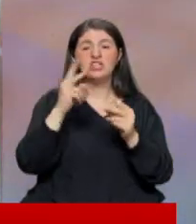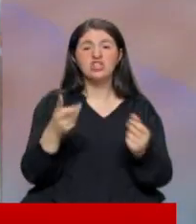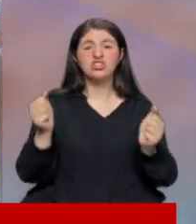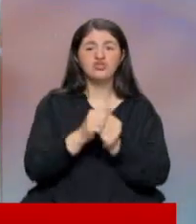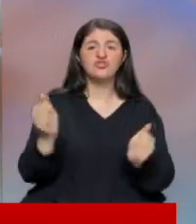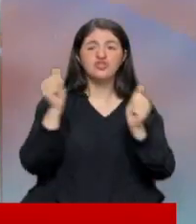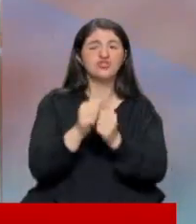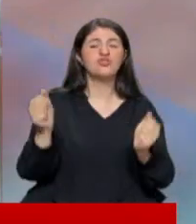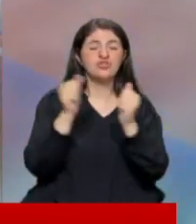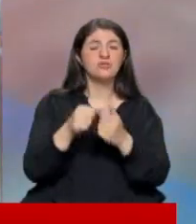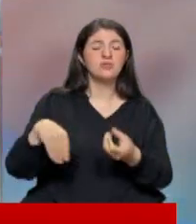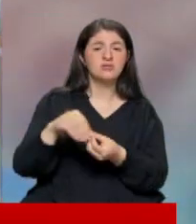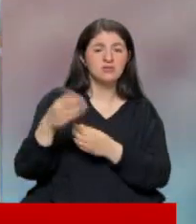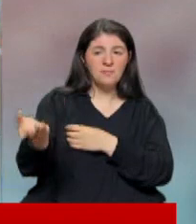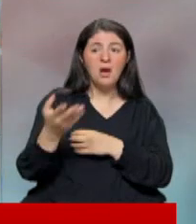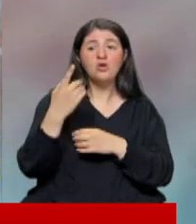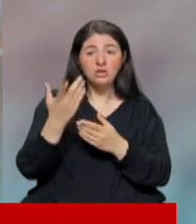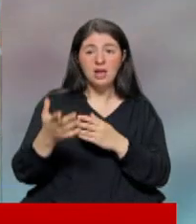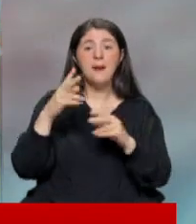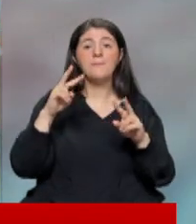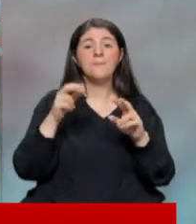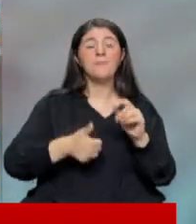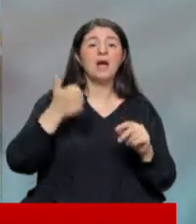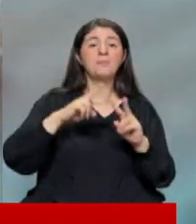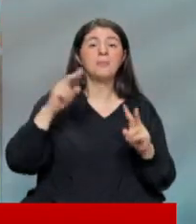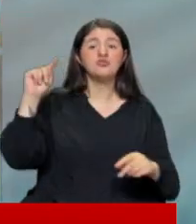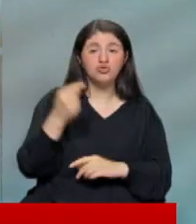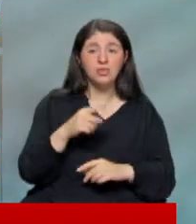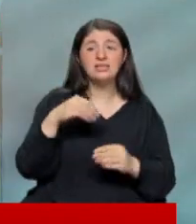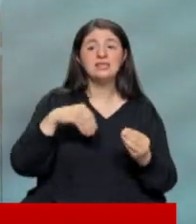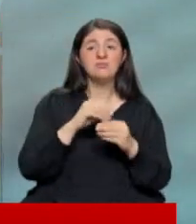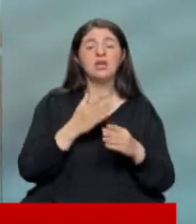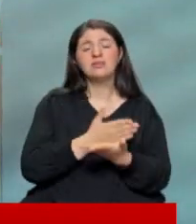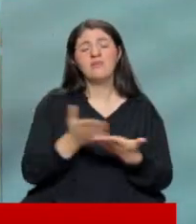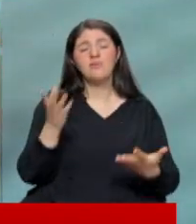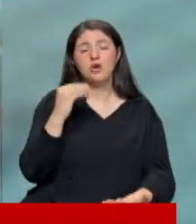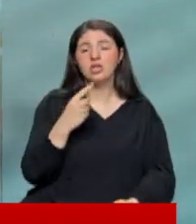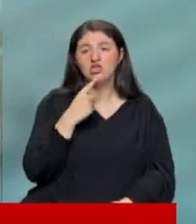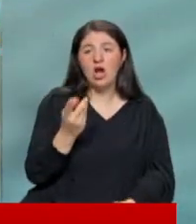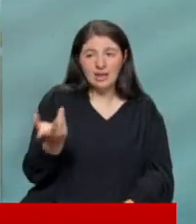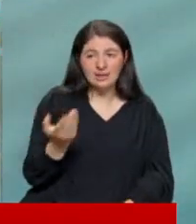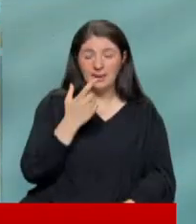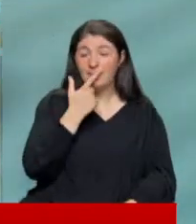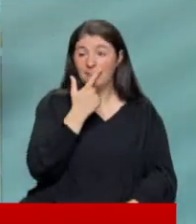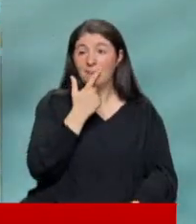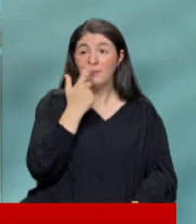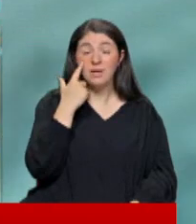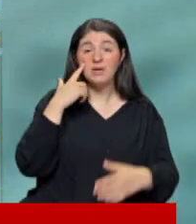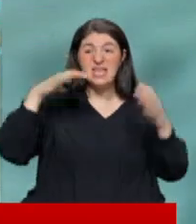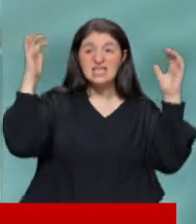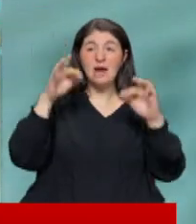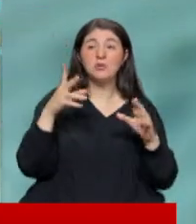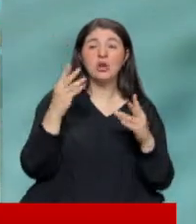çifter çifter zam geliyor Üstelik bakan Mehmet Şimşek zamların süreceği sinyalini verdi demiş bakın yağmur gibi